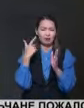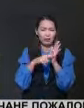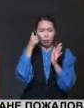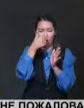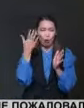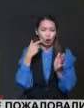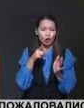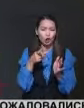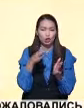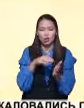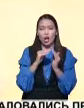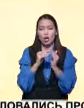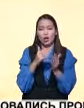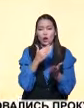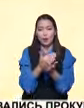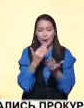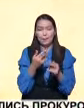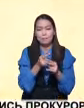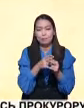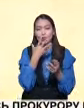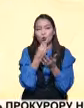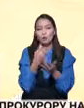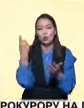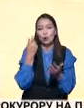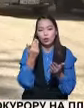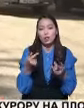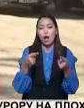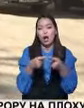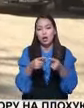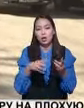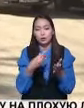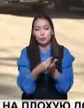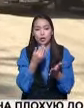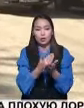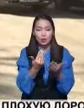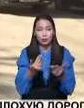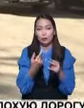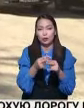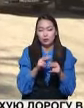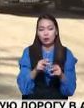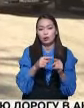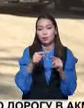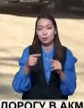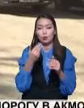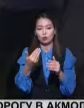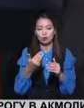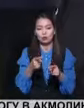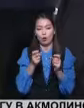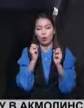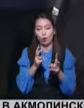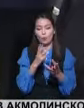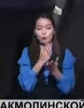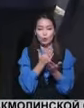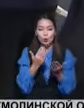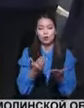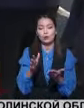гаражей. Часть земельных участков в собственности владельцев, остальные арендуют. Но сейчас само существование кооператива поставлено под угрозу. По планам властей,